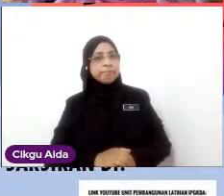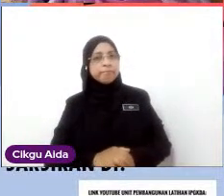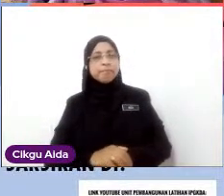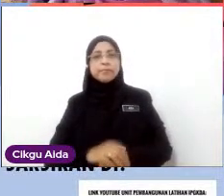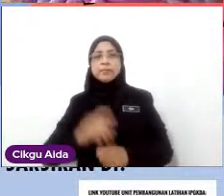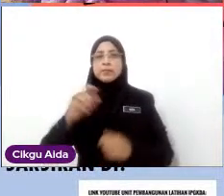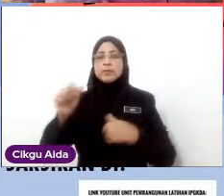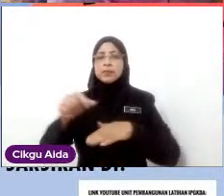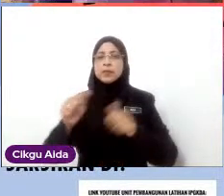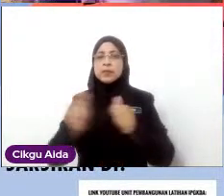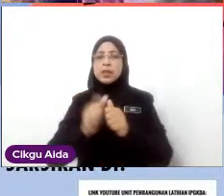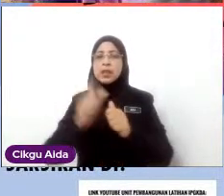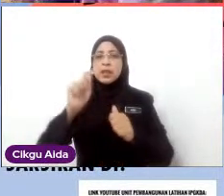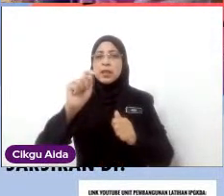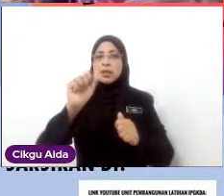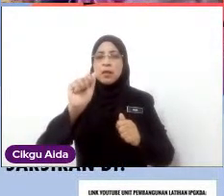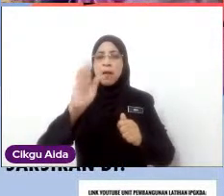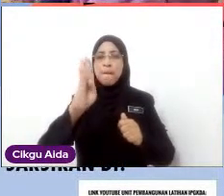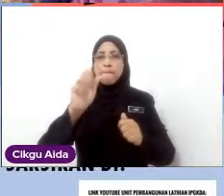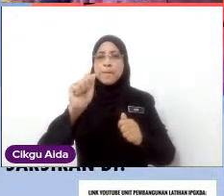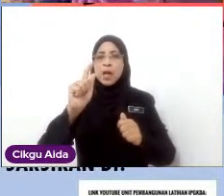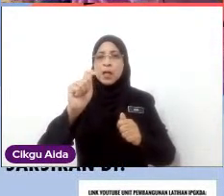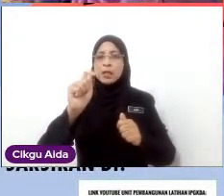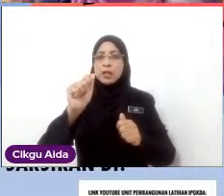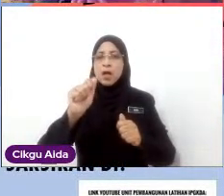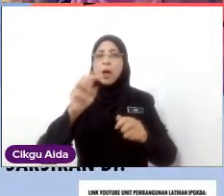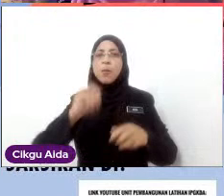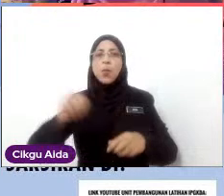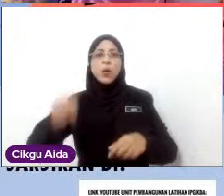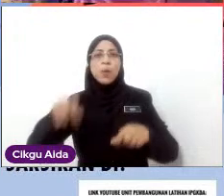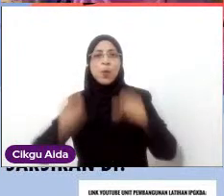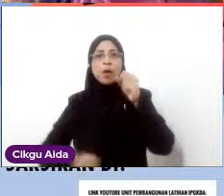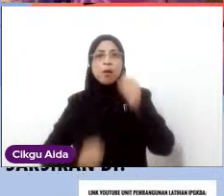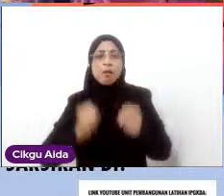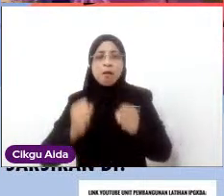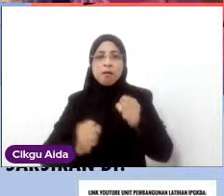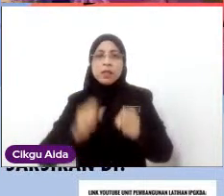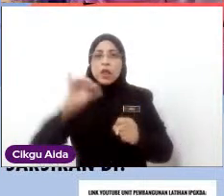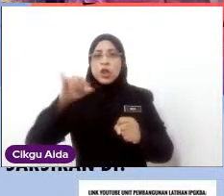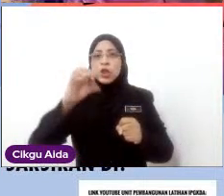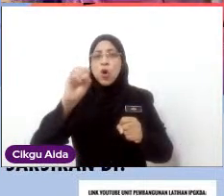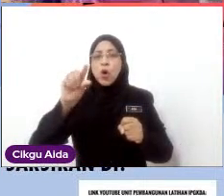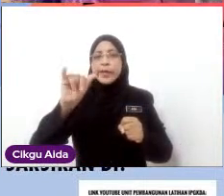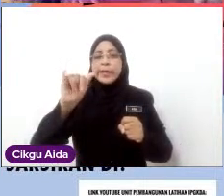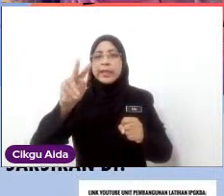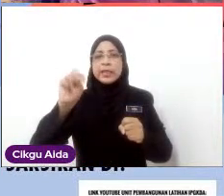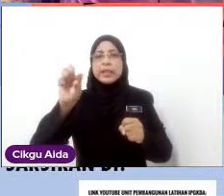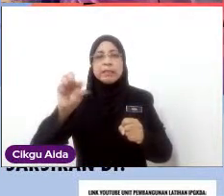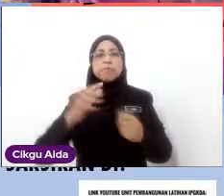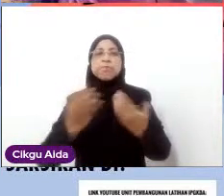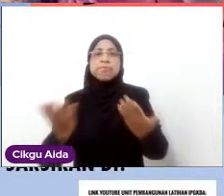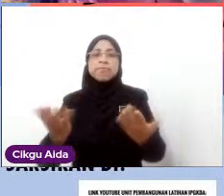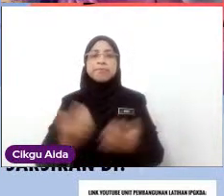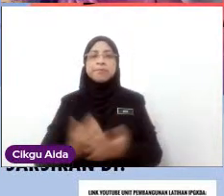Tabata tu lah dia melatih budak jogging macam yang gambar dekat atas ni, gambar SK Tuaran. Okay, so